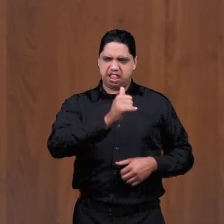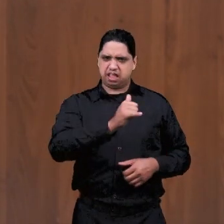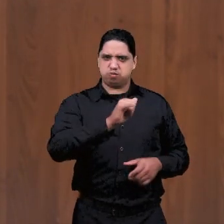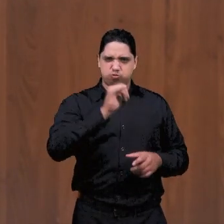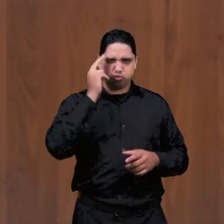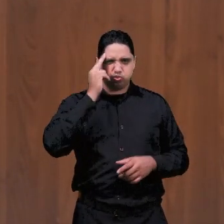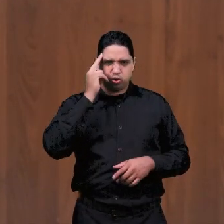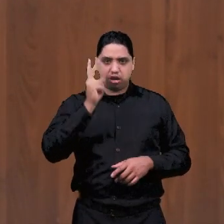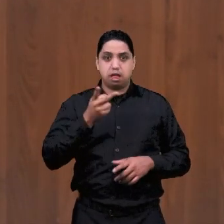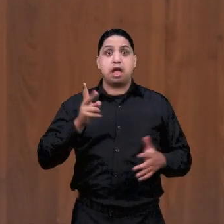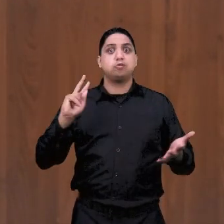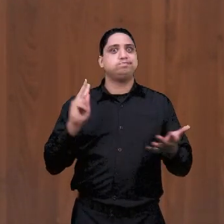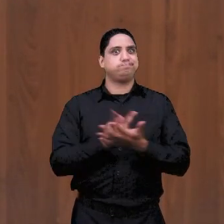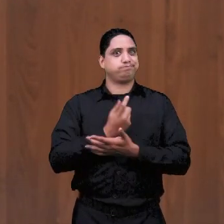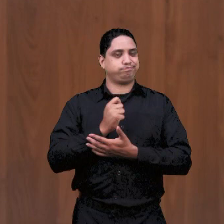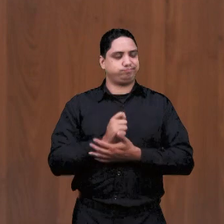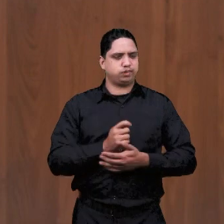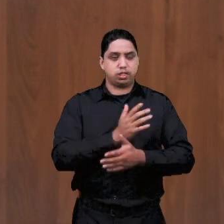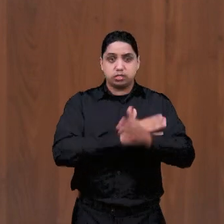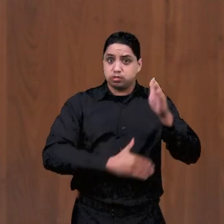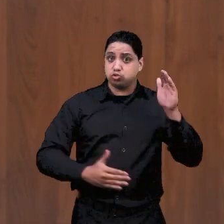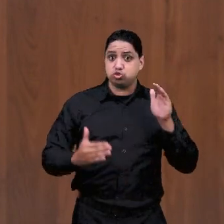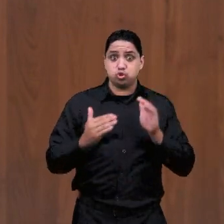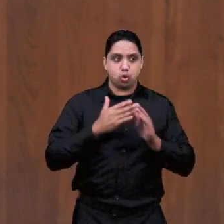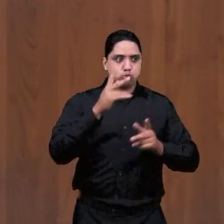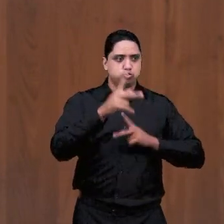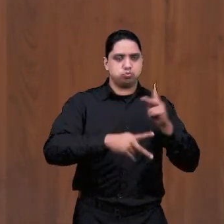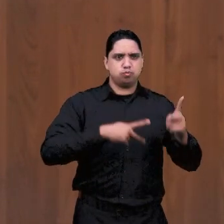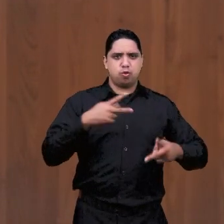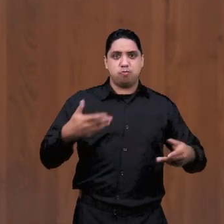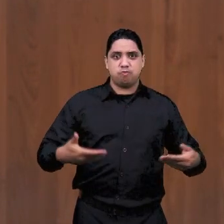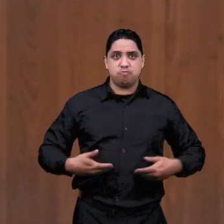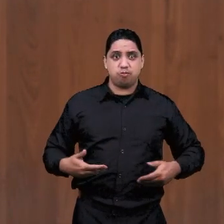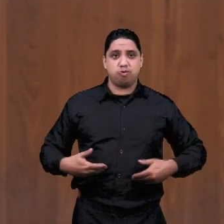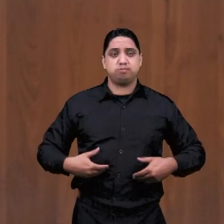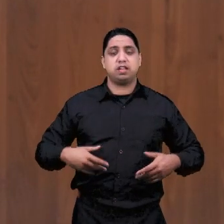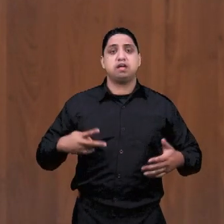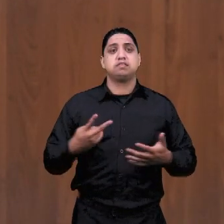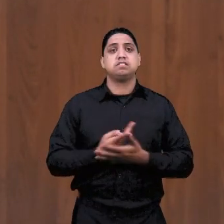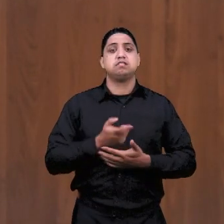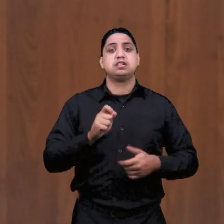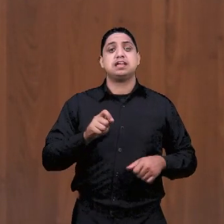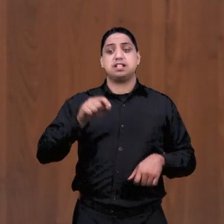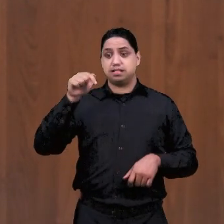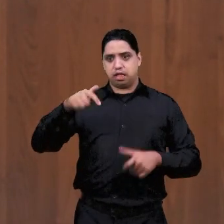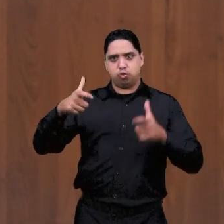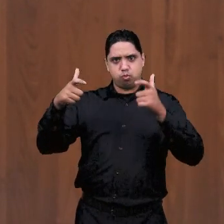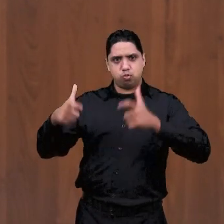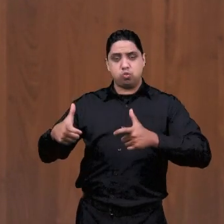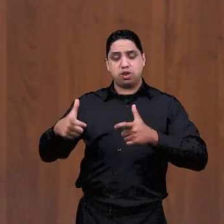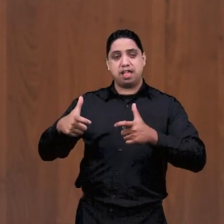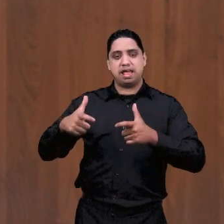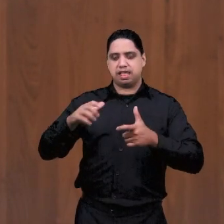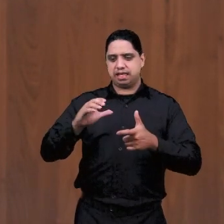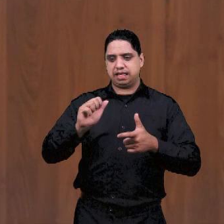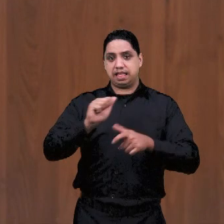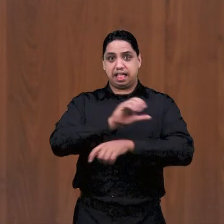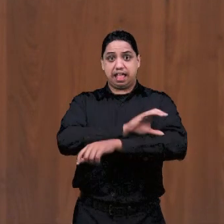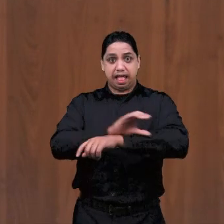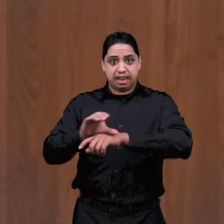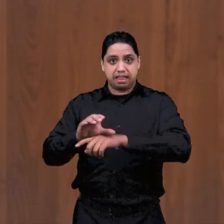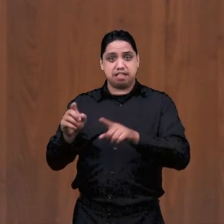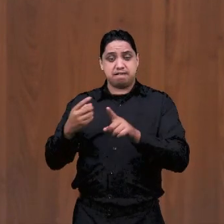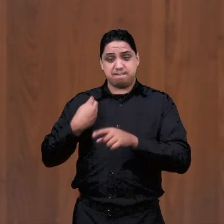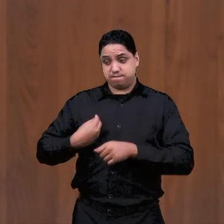révélé, est arrivé à tous les peuples de la terre en ce moment, et est arrivé aussi à la terre du Canaan, où